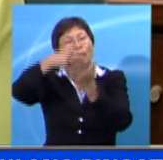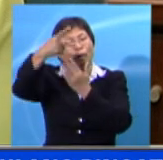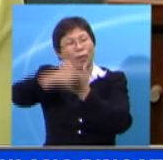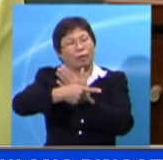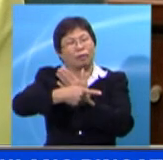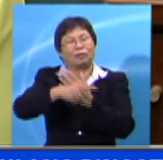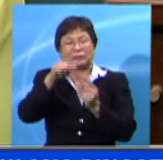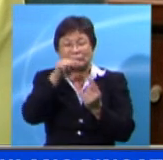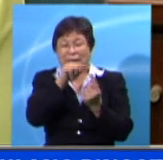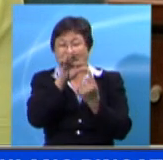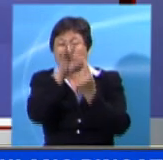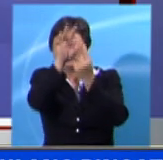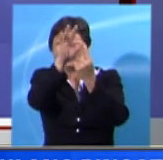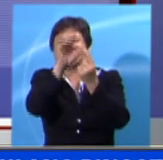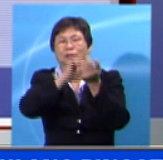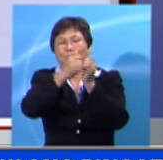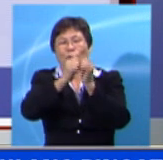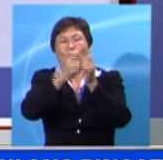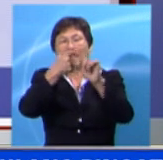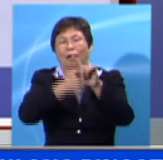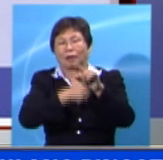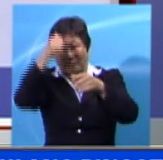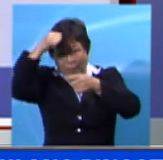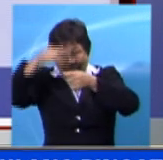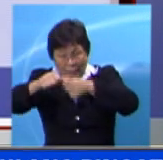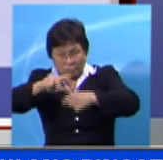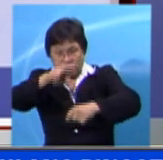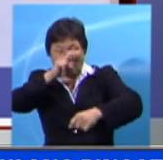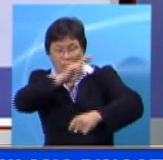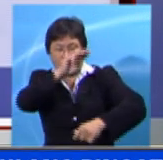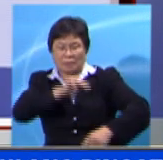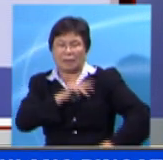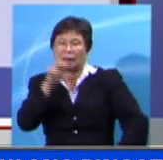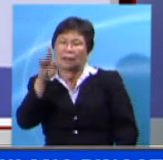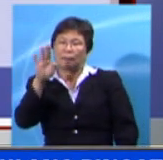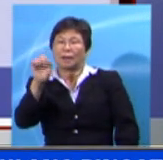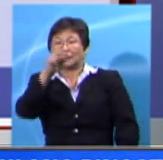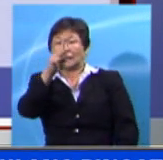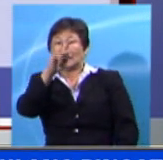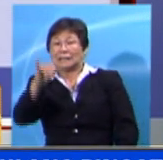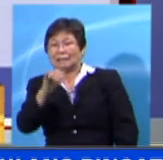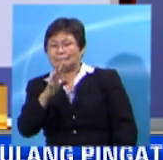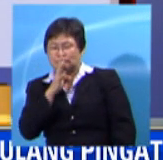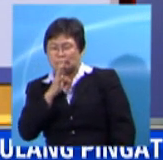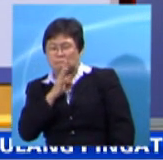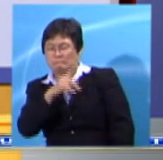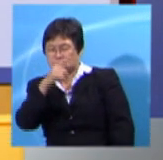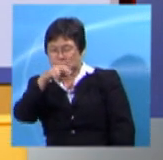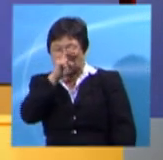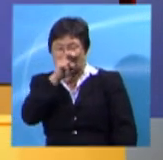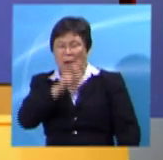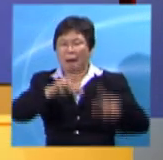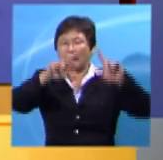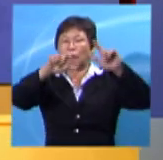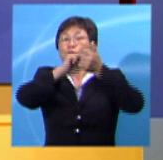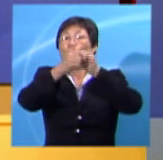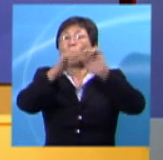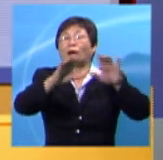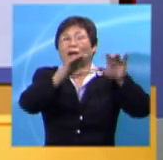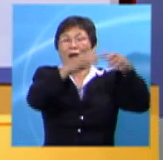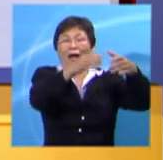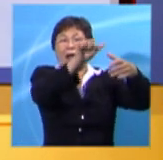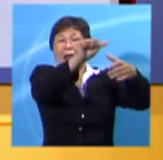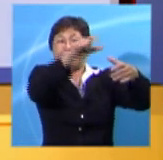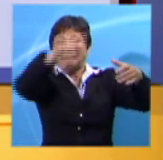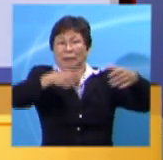particular SPS berdasarkan peringatan keras oleh menteri belia dan sukan kari Jamaluddin Abu Bakar sukan diletakkan dalam kategori a perlu